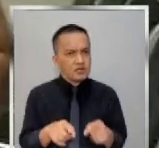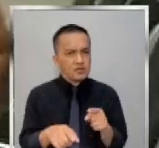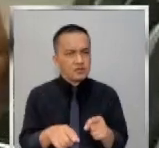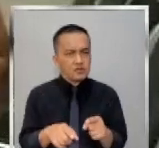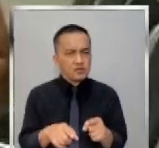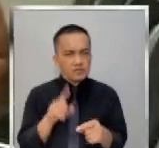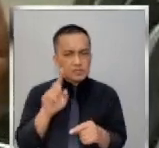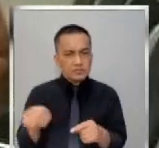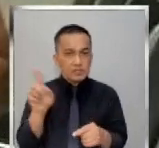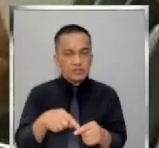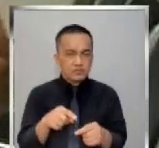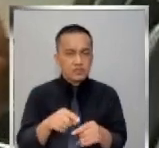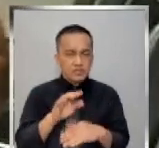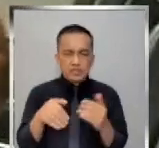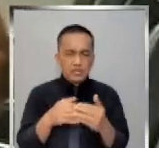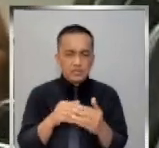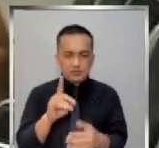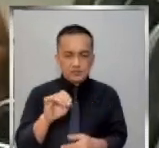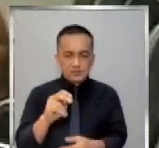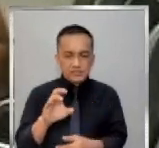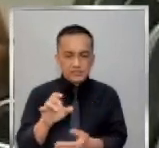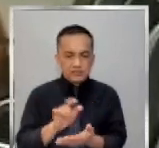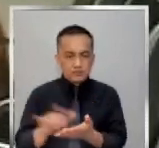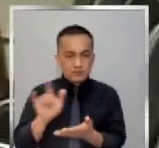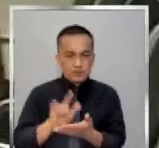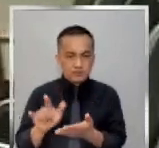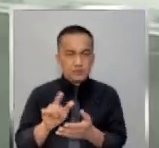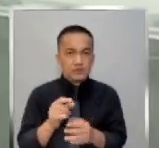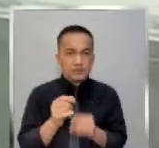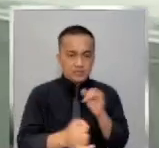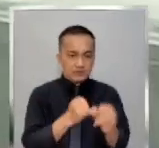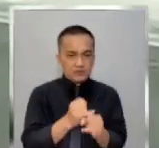ng lahat ng domestic at international flights.